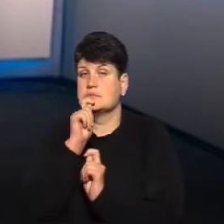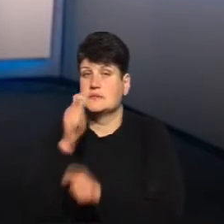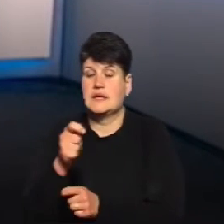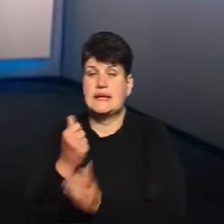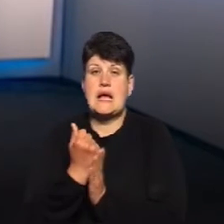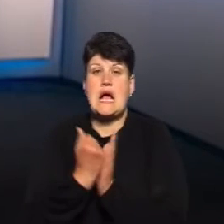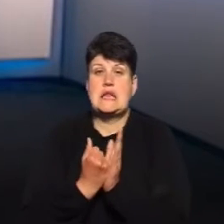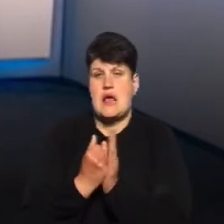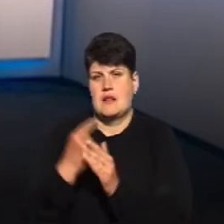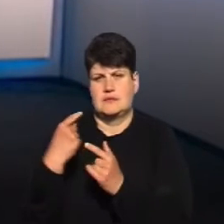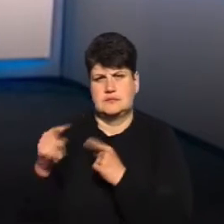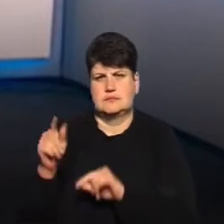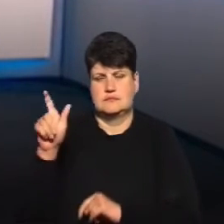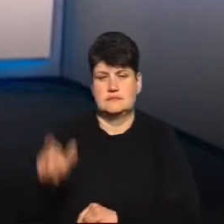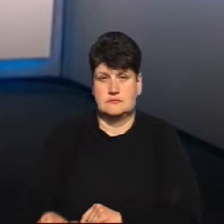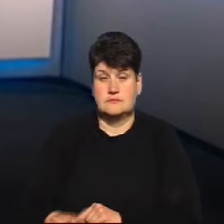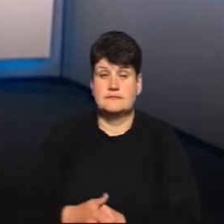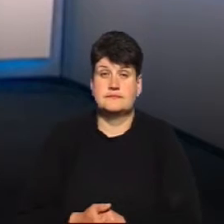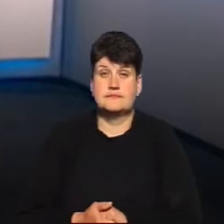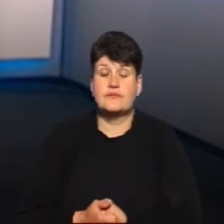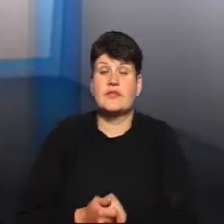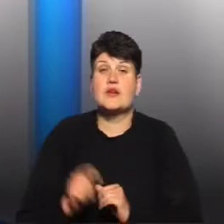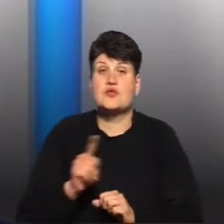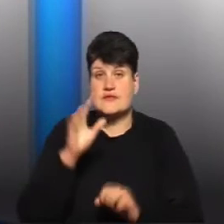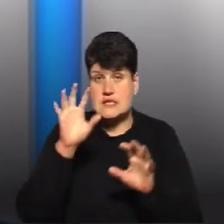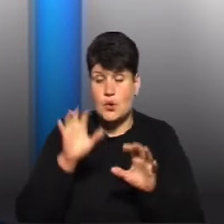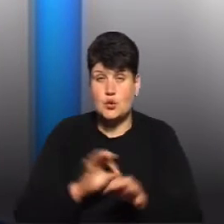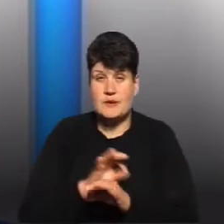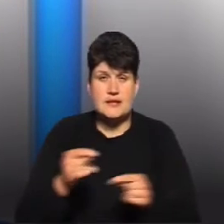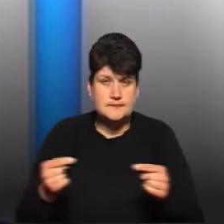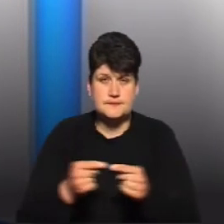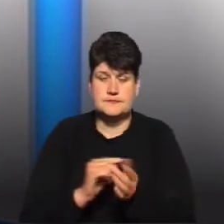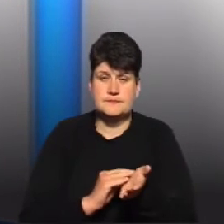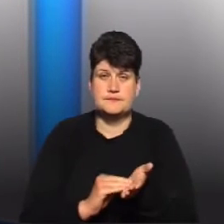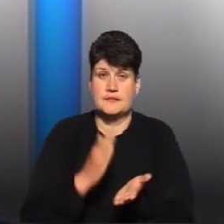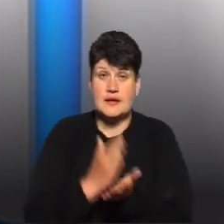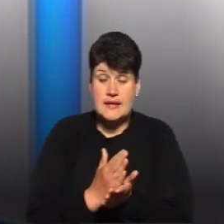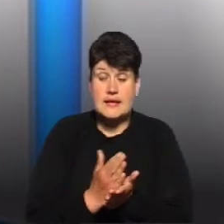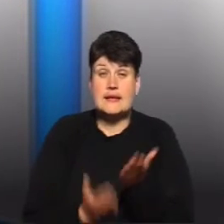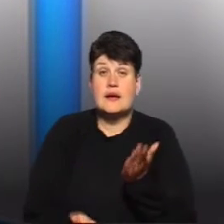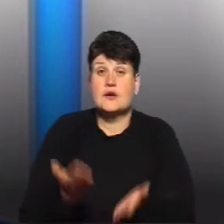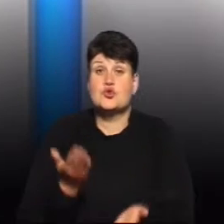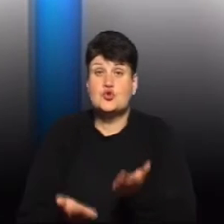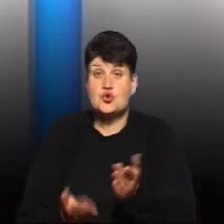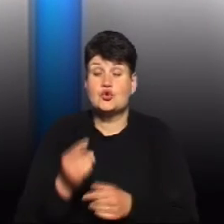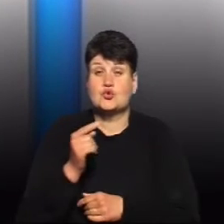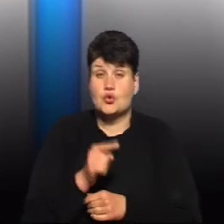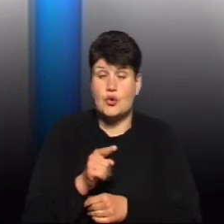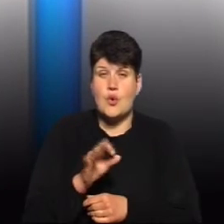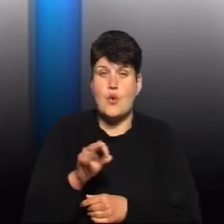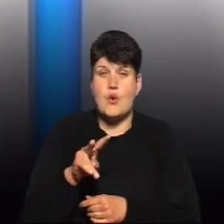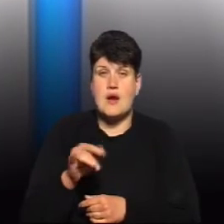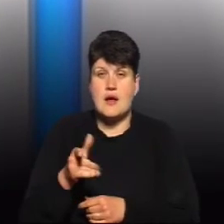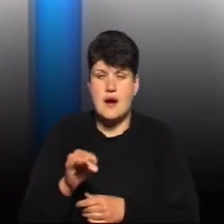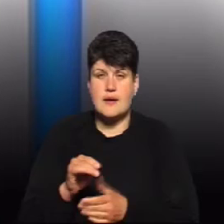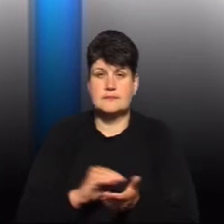будуть вносити? Справа в тому, що в законопроекті чітко зазначено про те, що якщо навіть той же самий олігарх перепише, скажімо